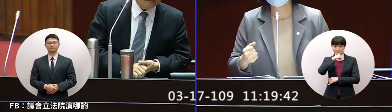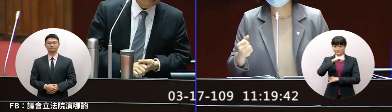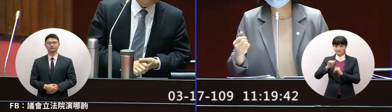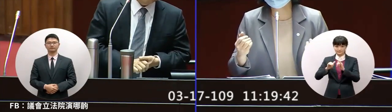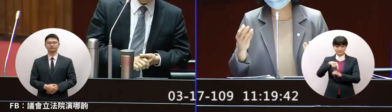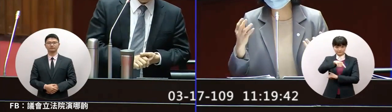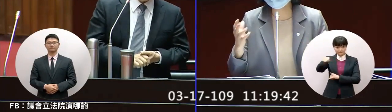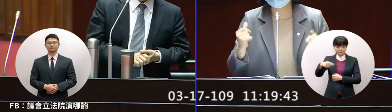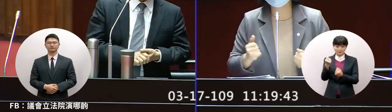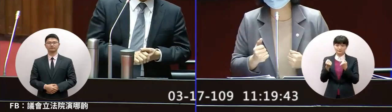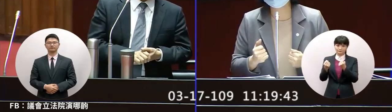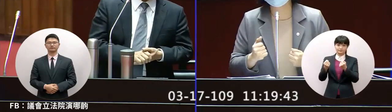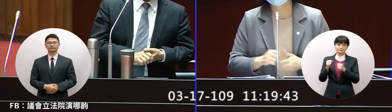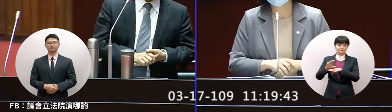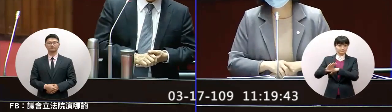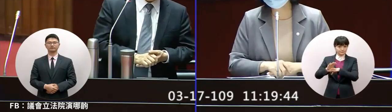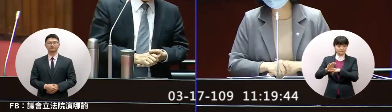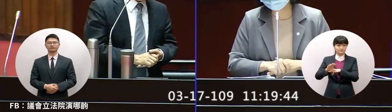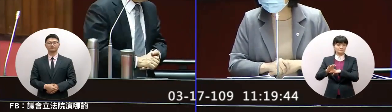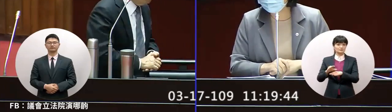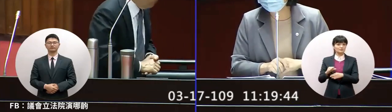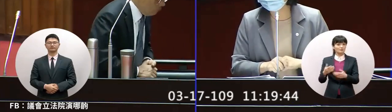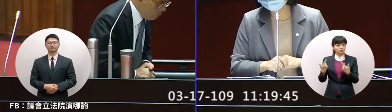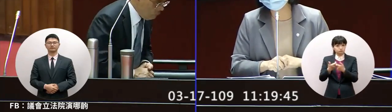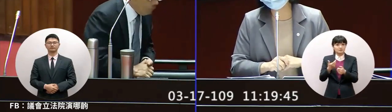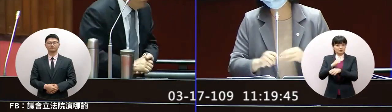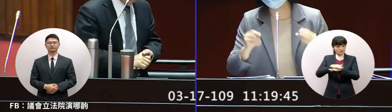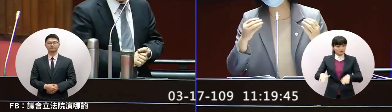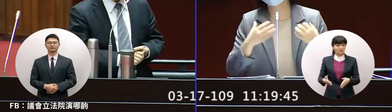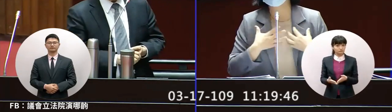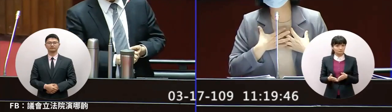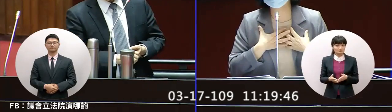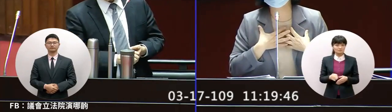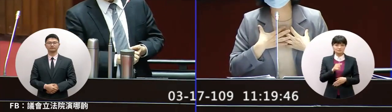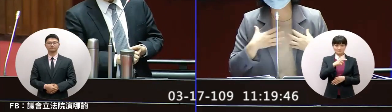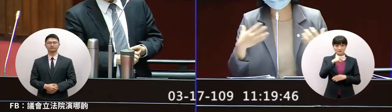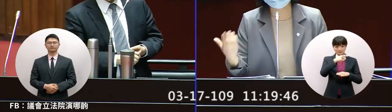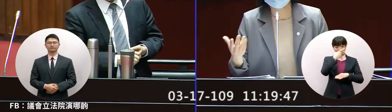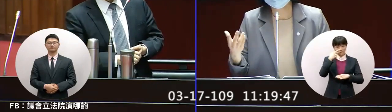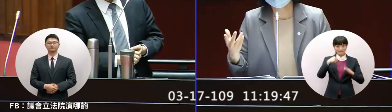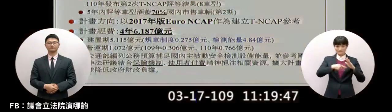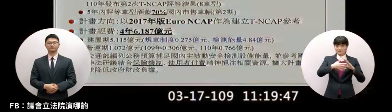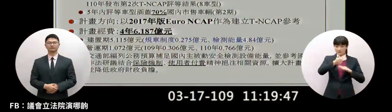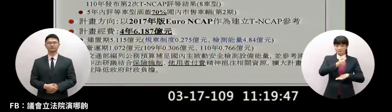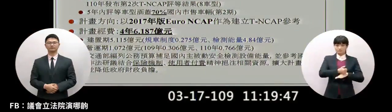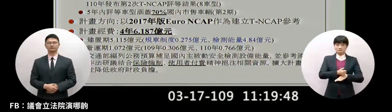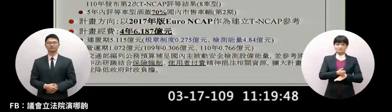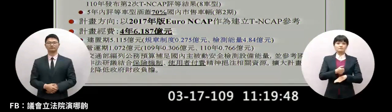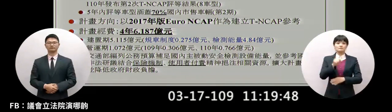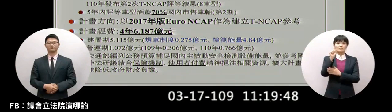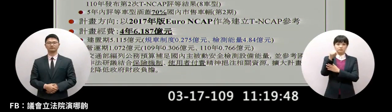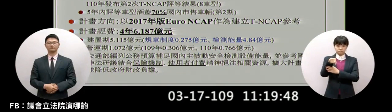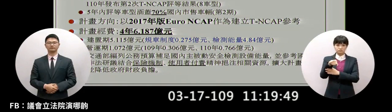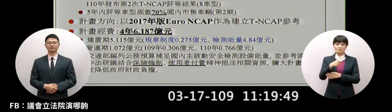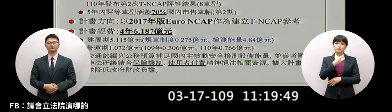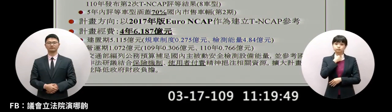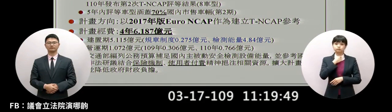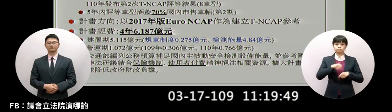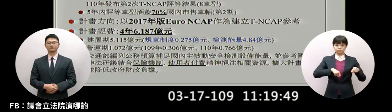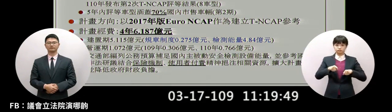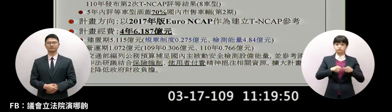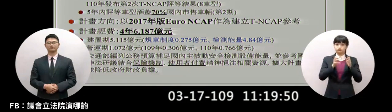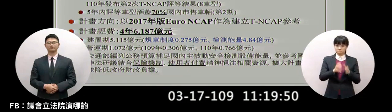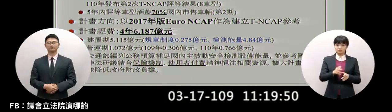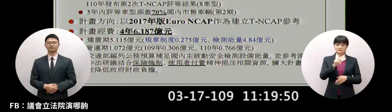的测试，这个安全的车辆，所以他承诺我们要建制属于台湾的 NCAP， 台湾自己的 NCAP。那